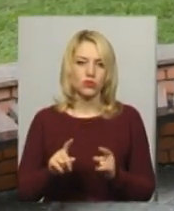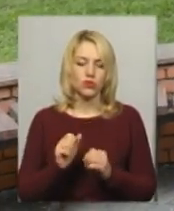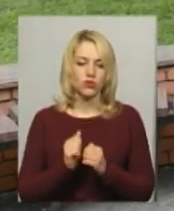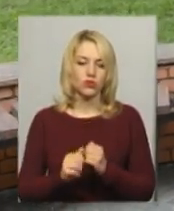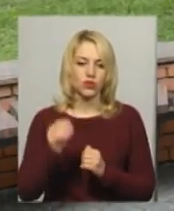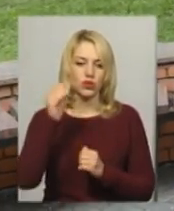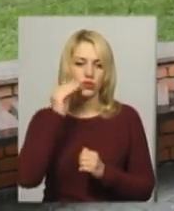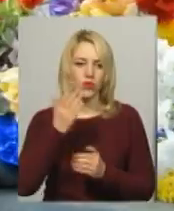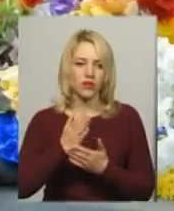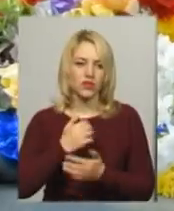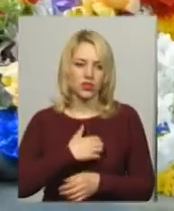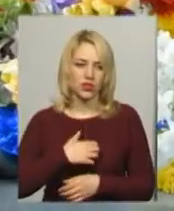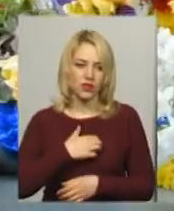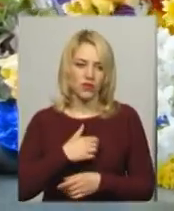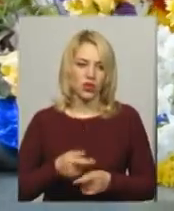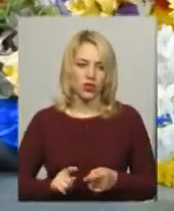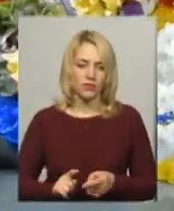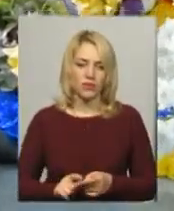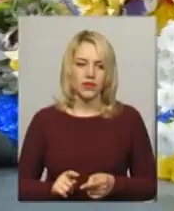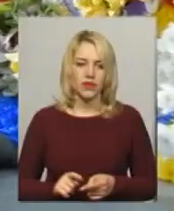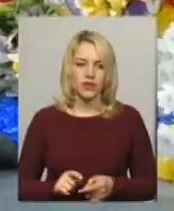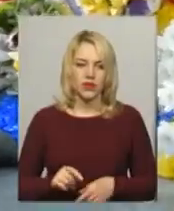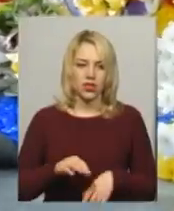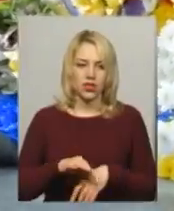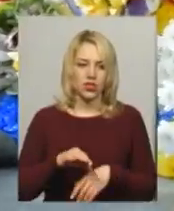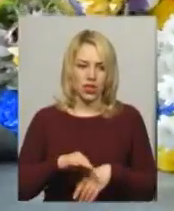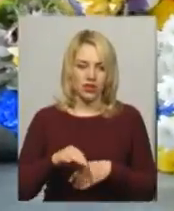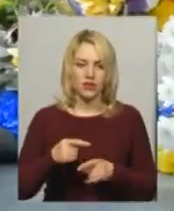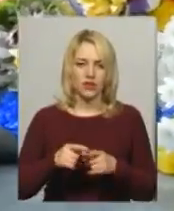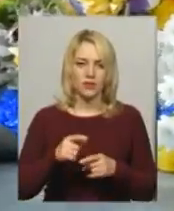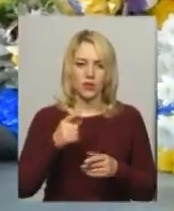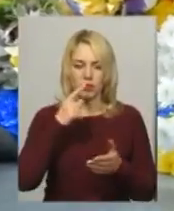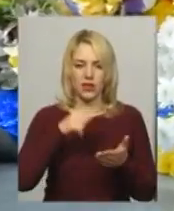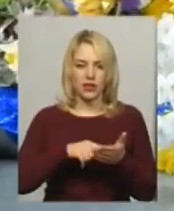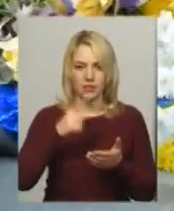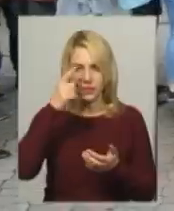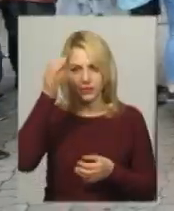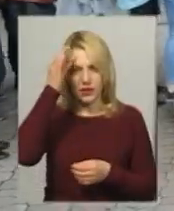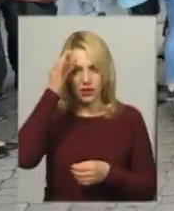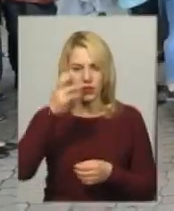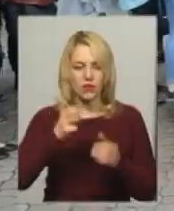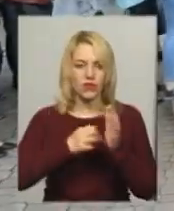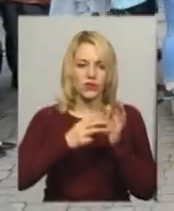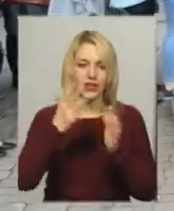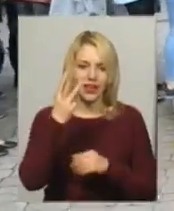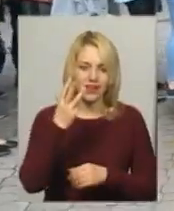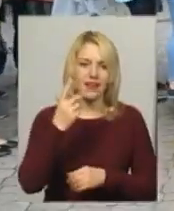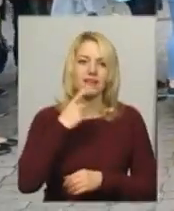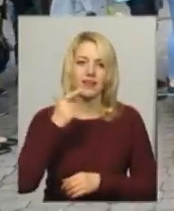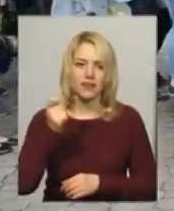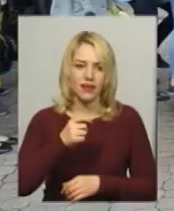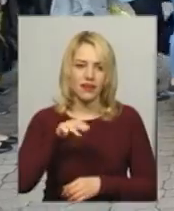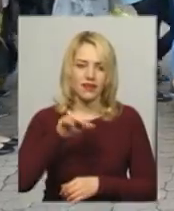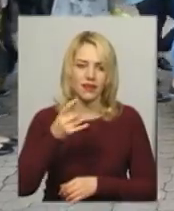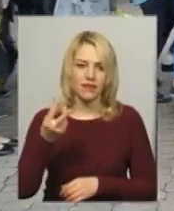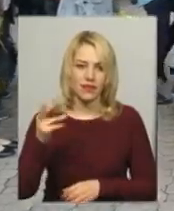думка вона є важливою. В Україні День пам'яті жертв політичних репресій припадає на 3-ю неділю травня. Андрій Гуменний, Новини Поділля